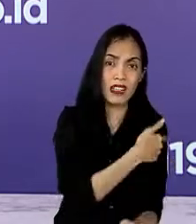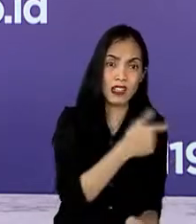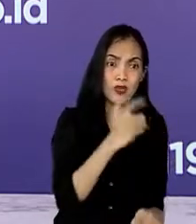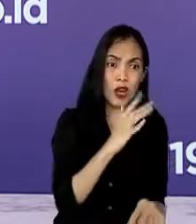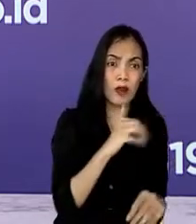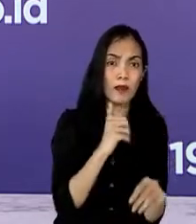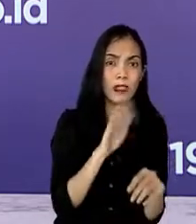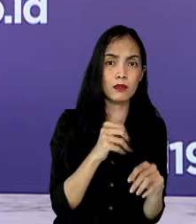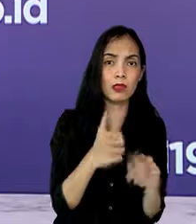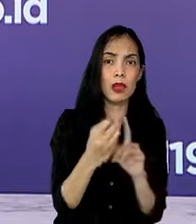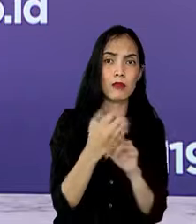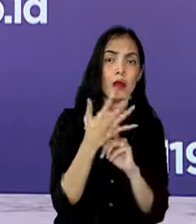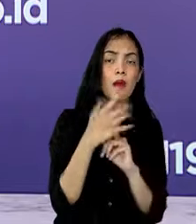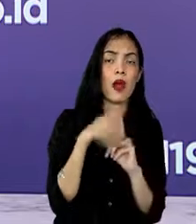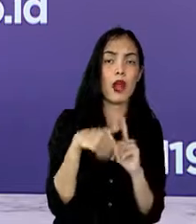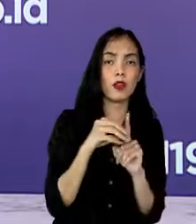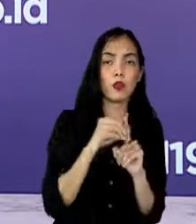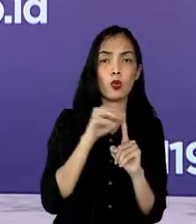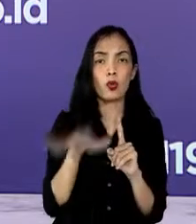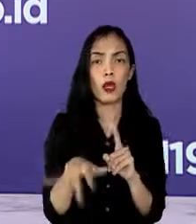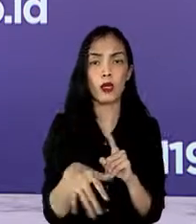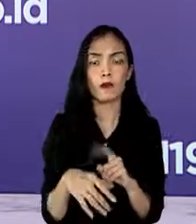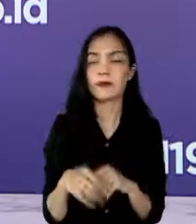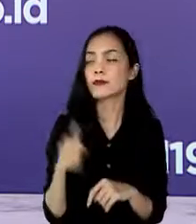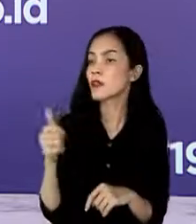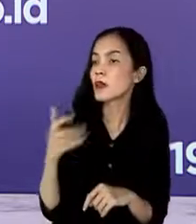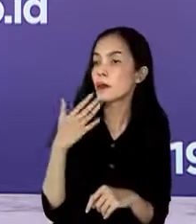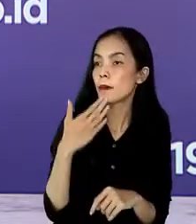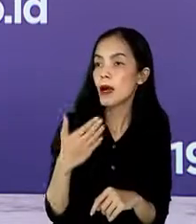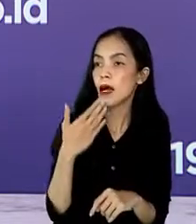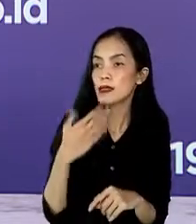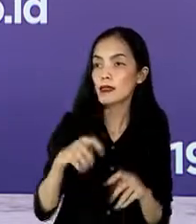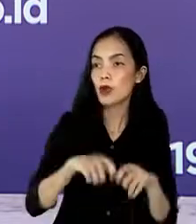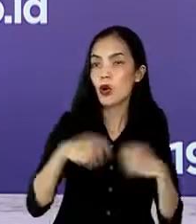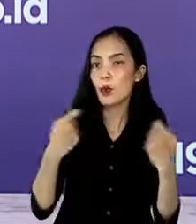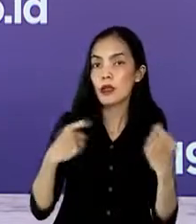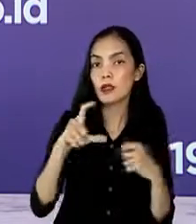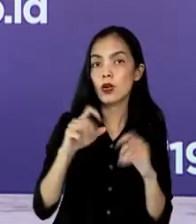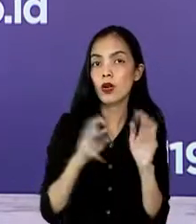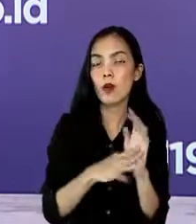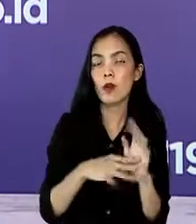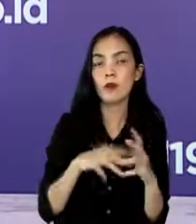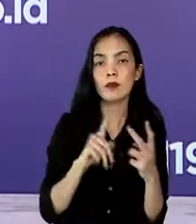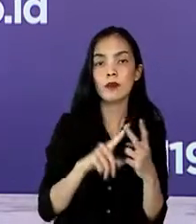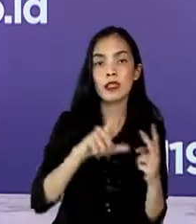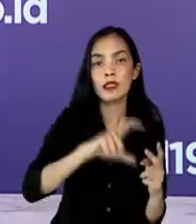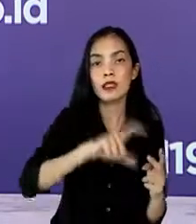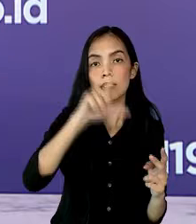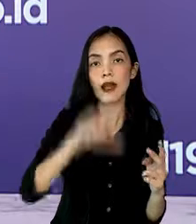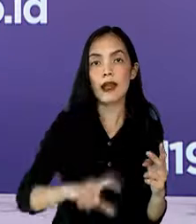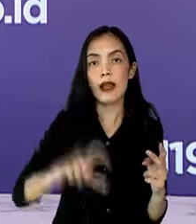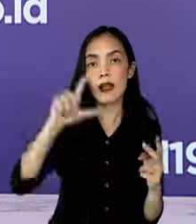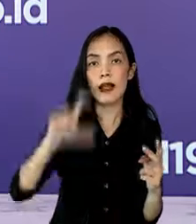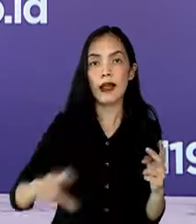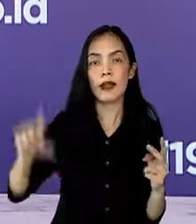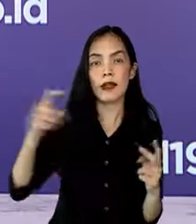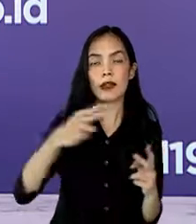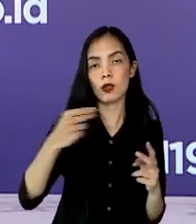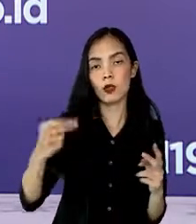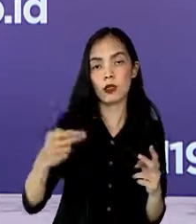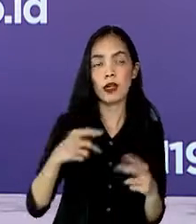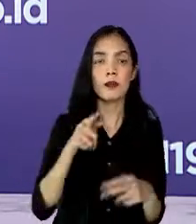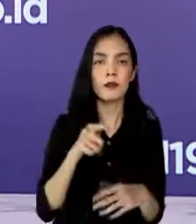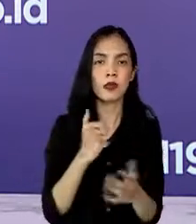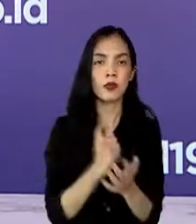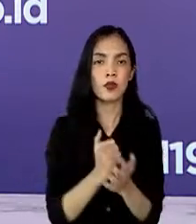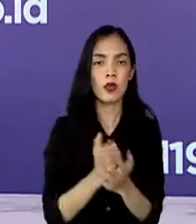mengeluarkan coffee terima kasih terima kasih pada kompas.com dan CNN ce.com sebagaimana pesan